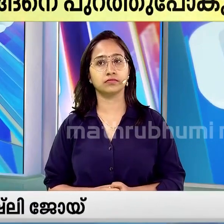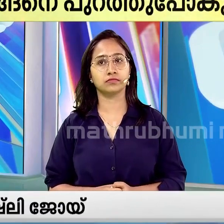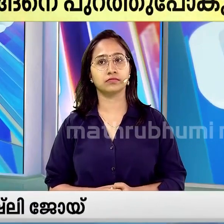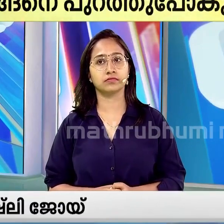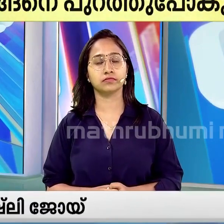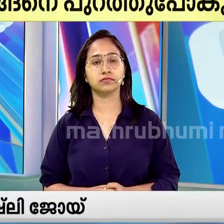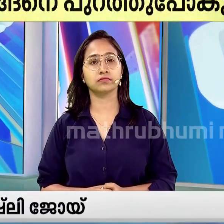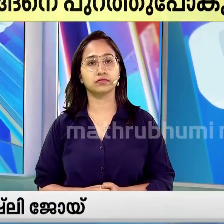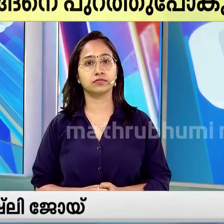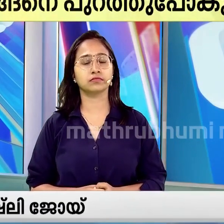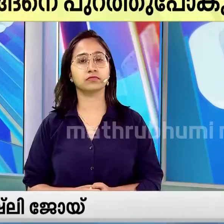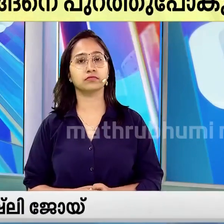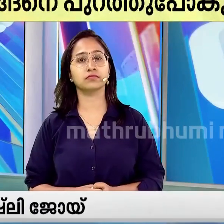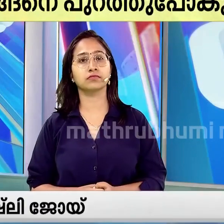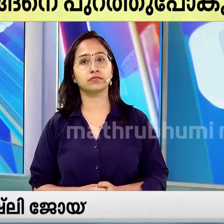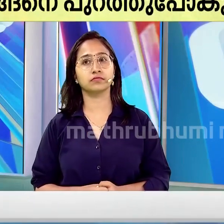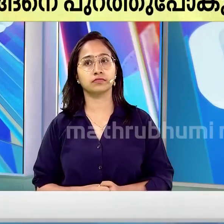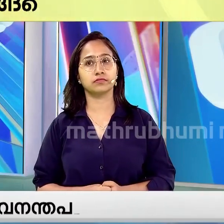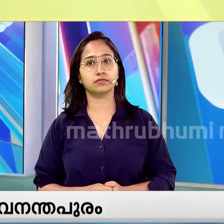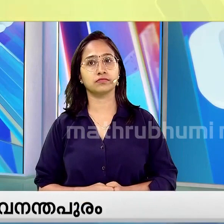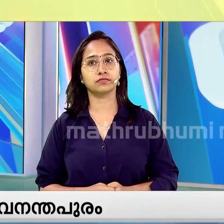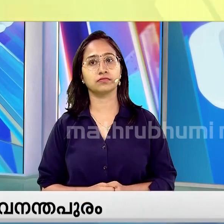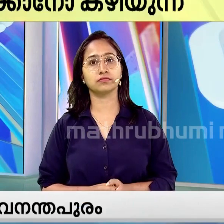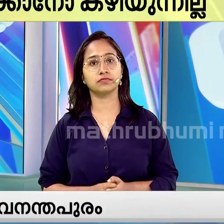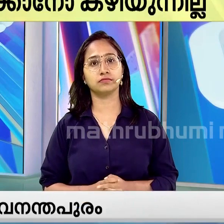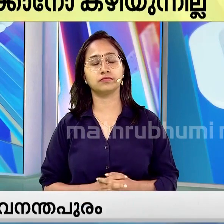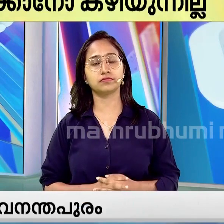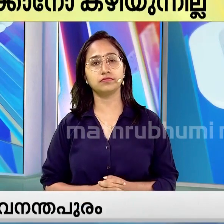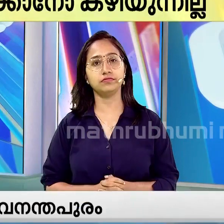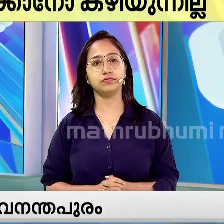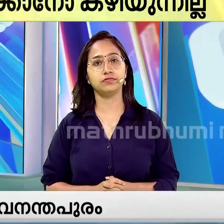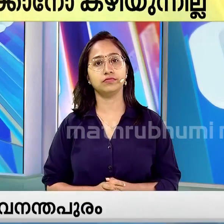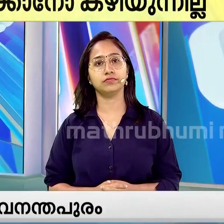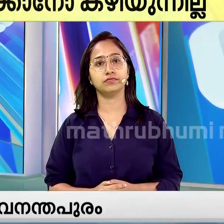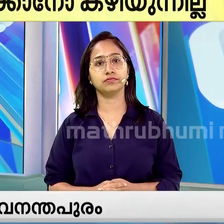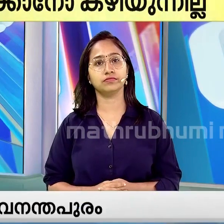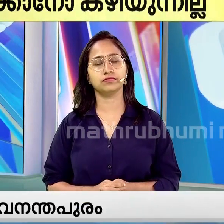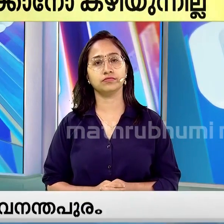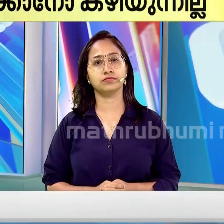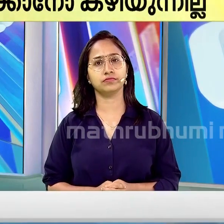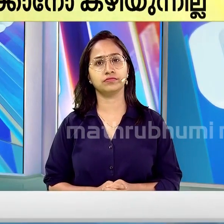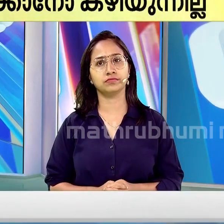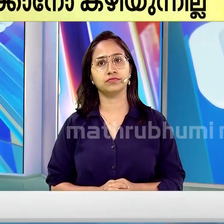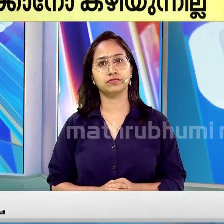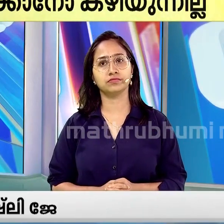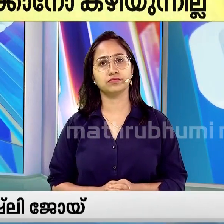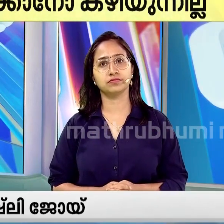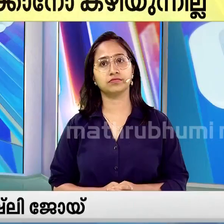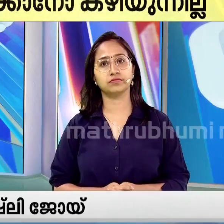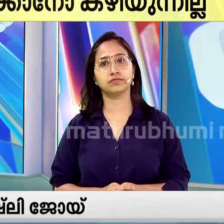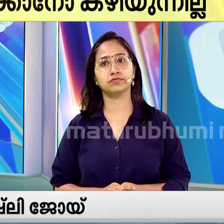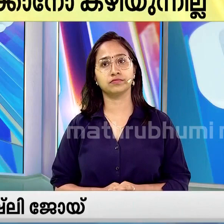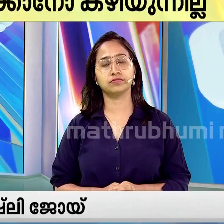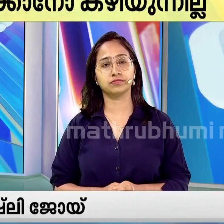കാര്യം നടക്കും പക്ഷേ ഇതൊക്കെ ഒരു മനുഷ്യൻ്റെ ജീവിതം തന്നെ പ്രതിസന്ധിയിലായി പോകുന്നതാണ് ആ പഞ്ചായത്തിനുമൊക്കെ എന്തെങ്കിലും രീതിയിൽ നിയമപരമായ പ്രശ്നങ്ങളൊക്കെ